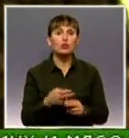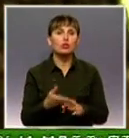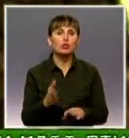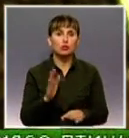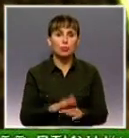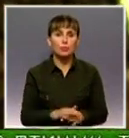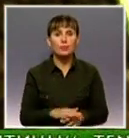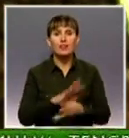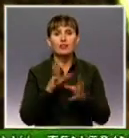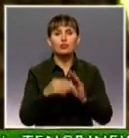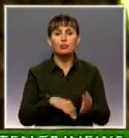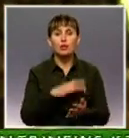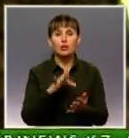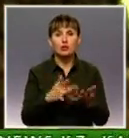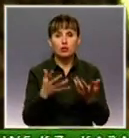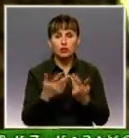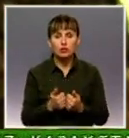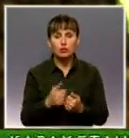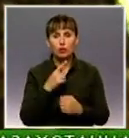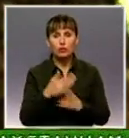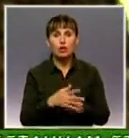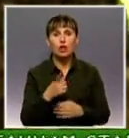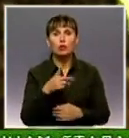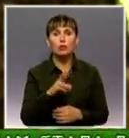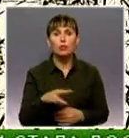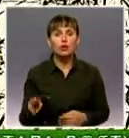состоянии. Всего в мегаполисе насчитывается порядка